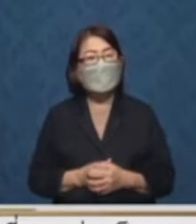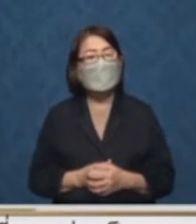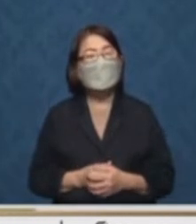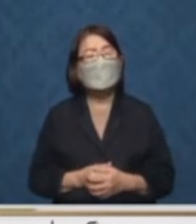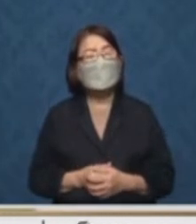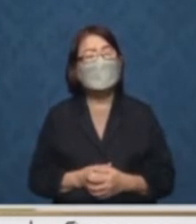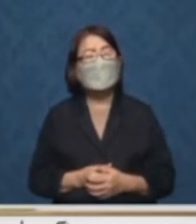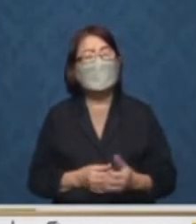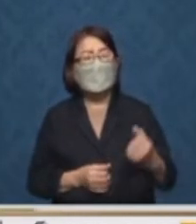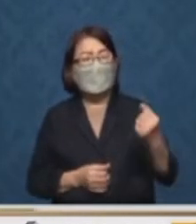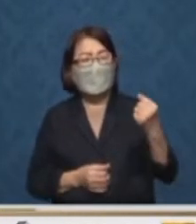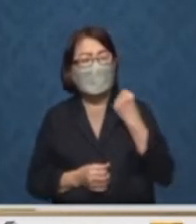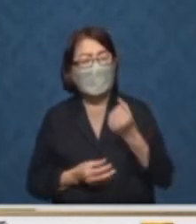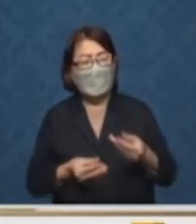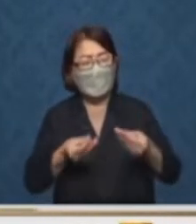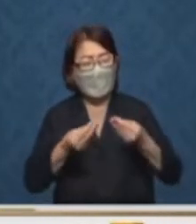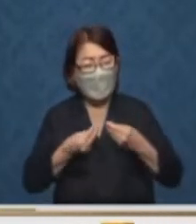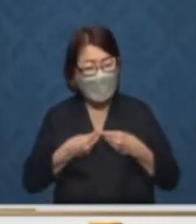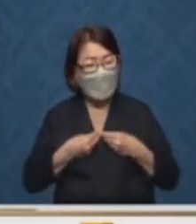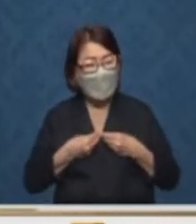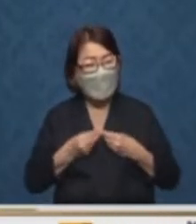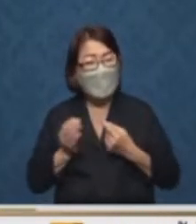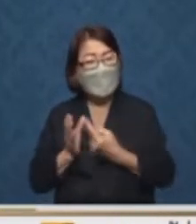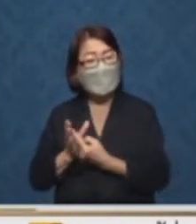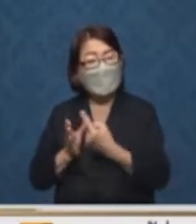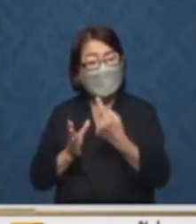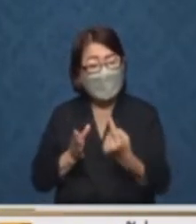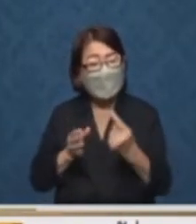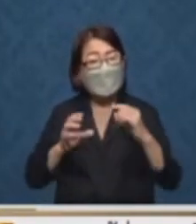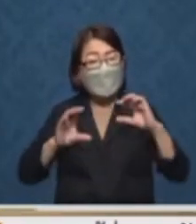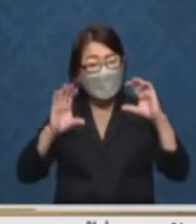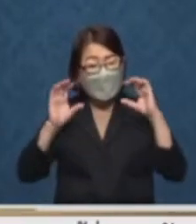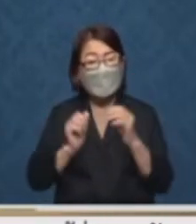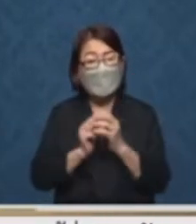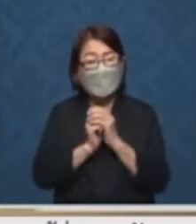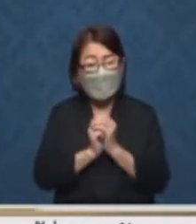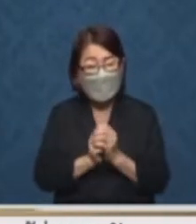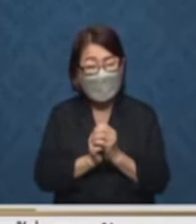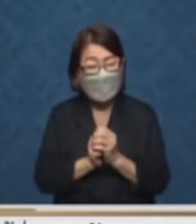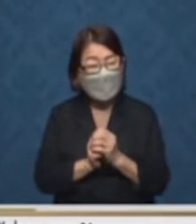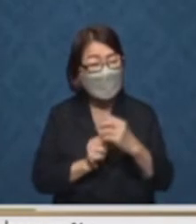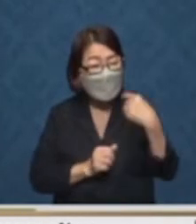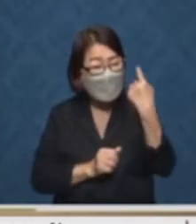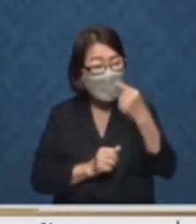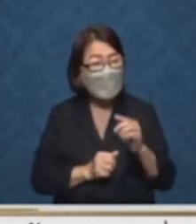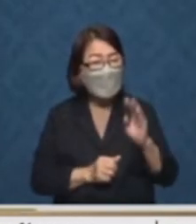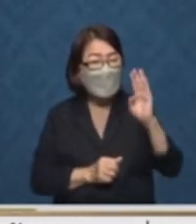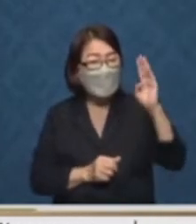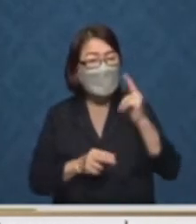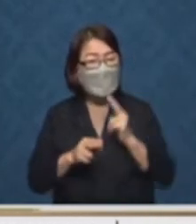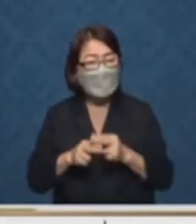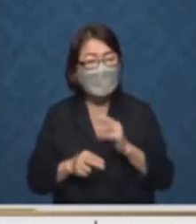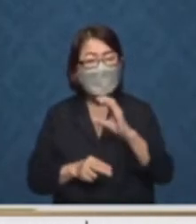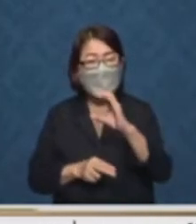อบอำนาจมาเป็นตัวแทนรัฐบาลจีนเนี่ยก็คือบริษัทที่ชื่อว่า CSOC